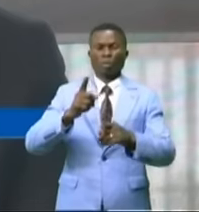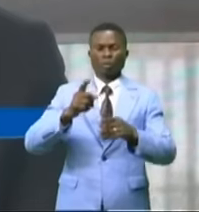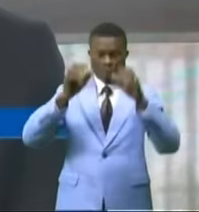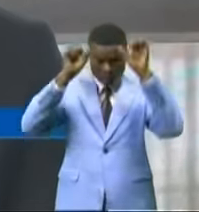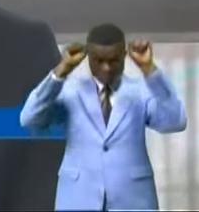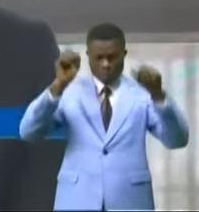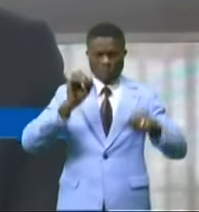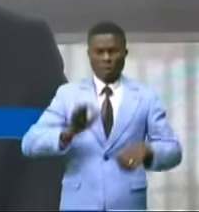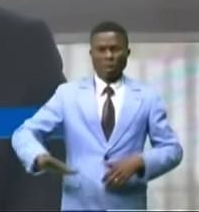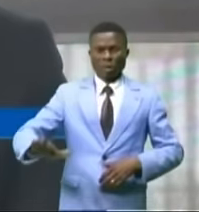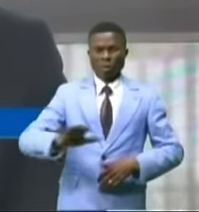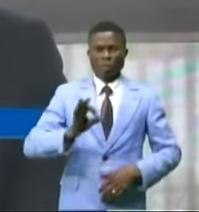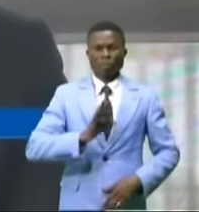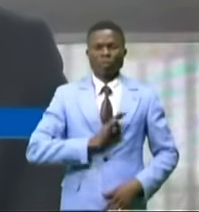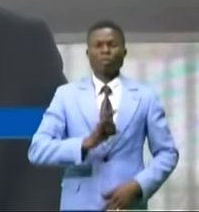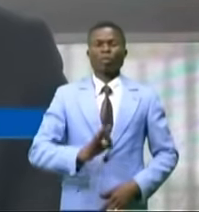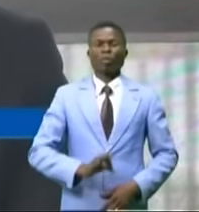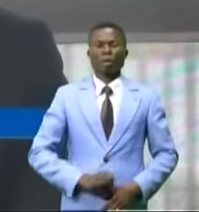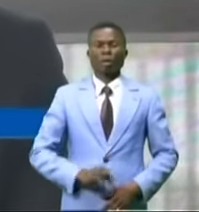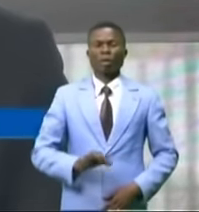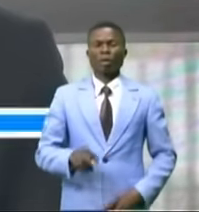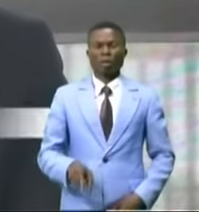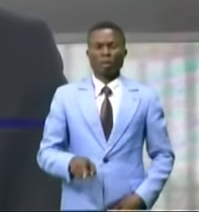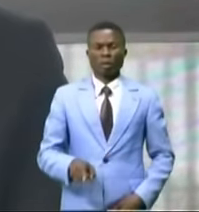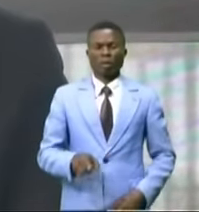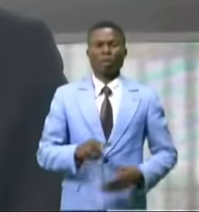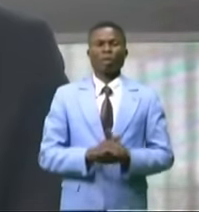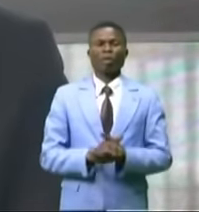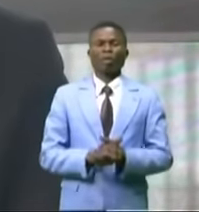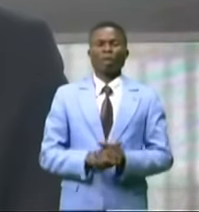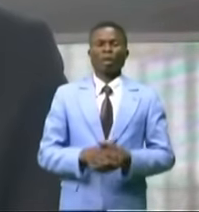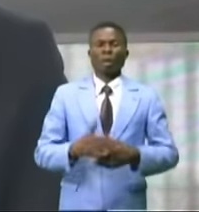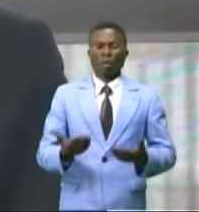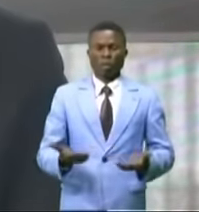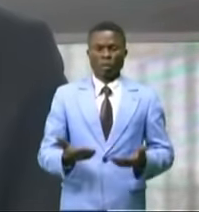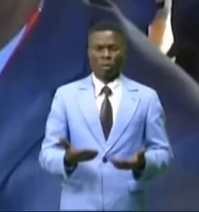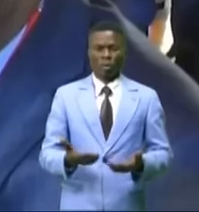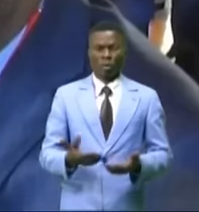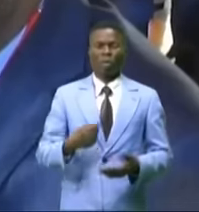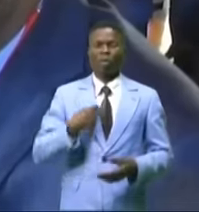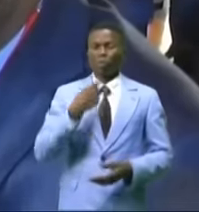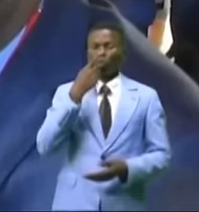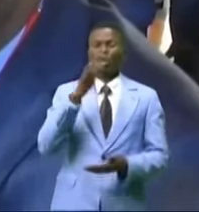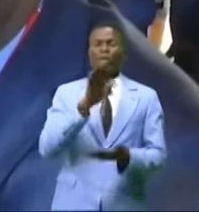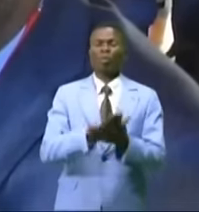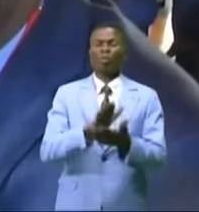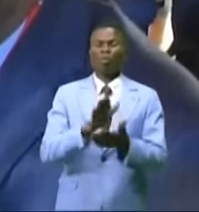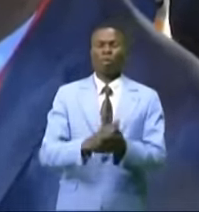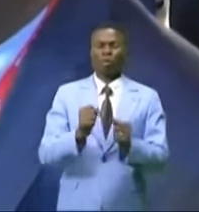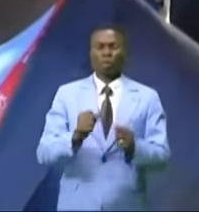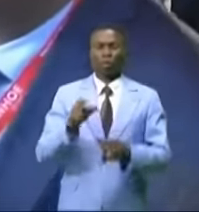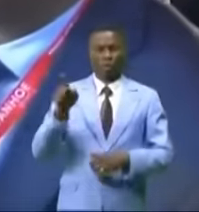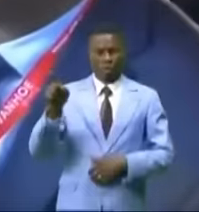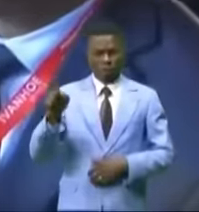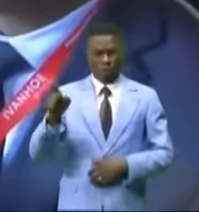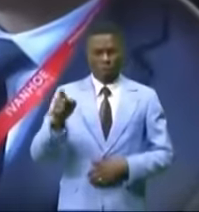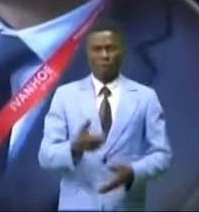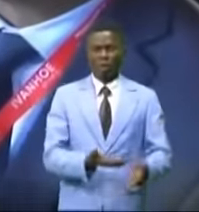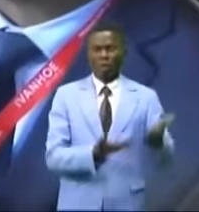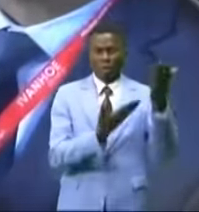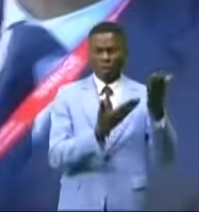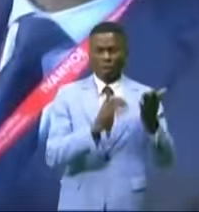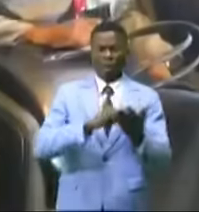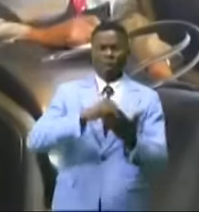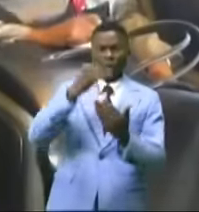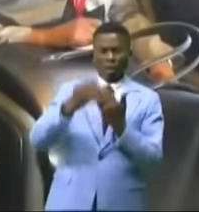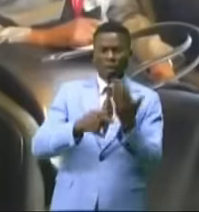son Excellence Félix-Antoine Tshisekedi, et à qui je rends un vibrant hommage. L'importance de ces